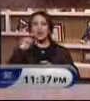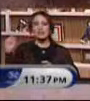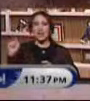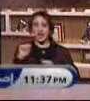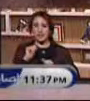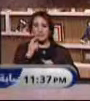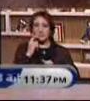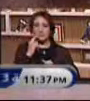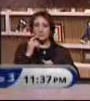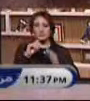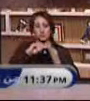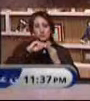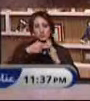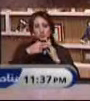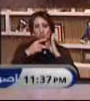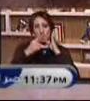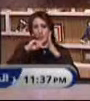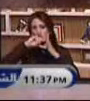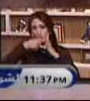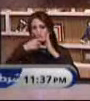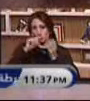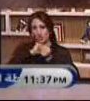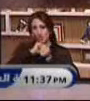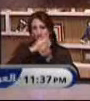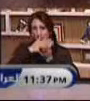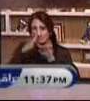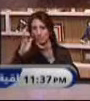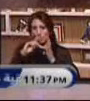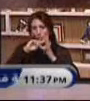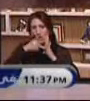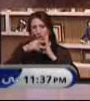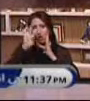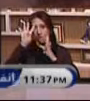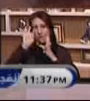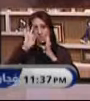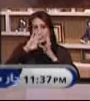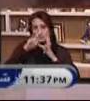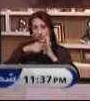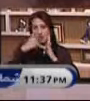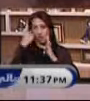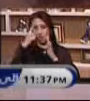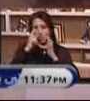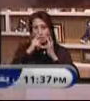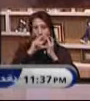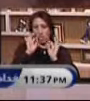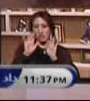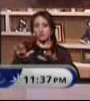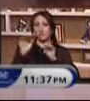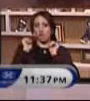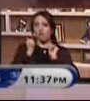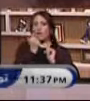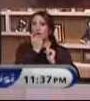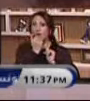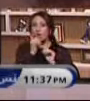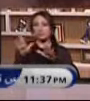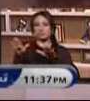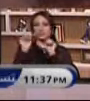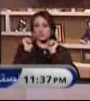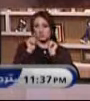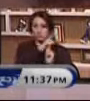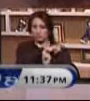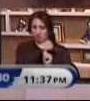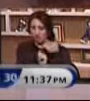شروط التوبه دكتور عمرو 4. الرابع ده اهم واحد فيهم. نمره 1 الاخلاع. يخلع عن الذنب. نعم.